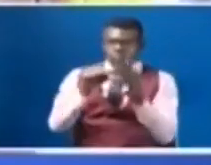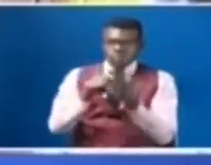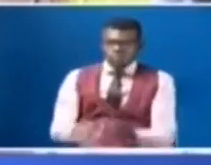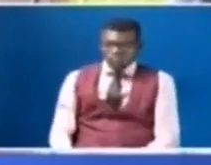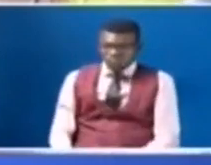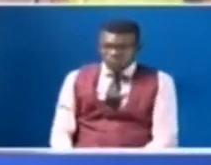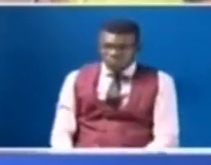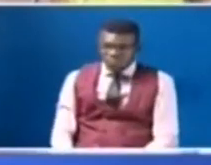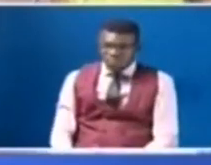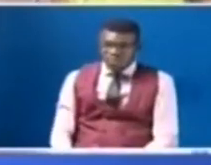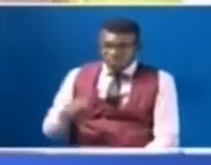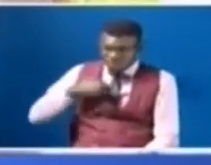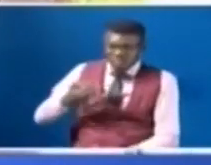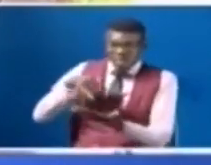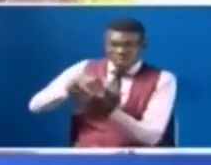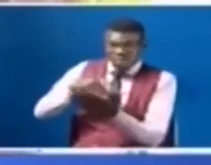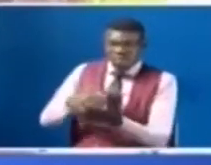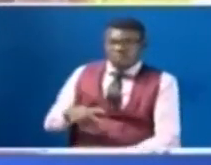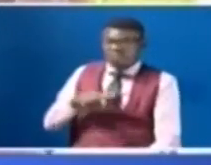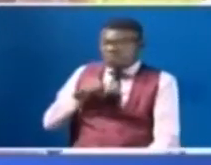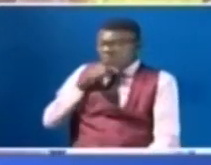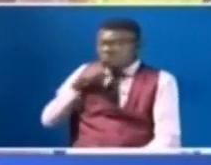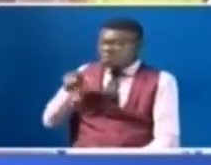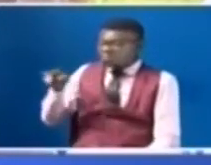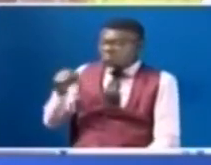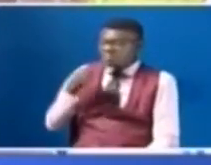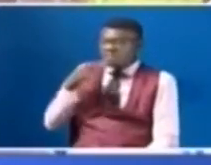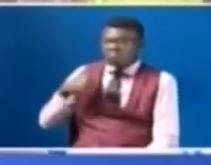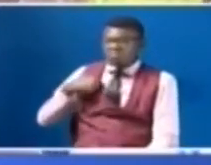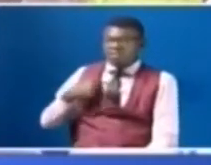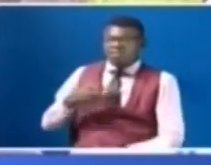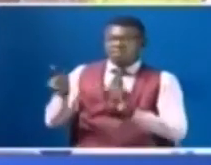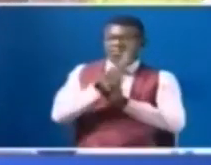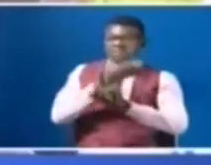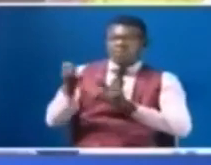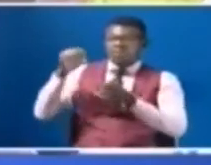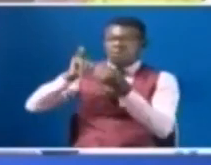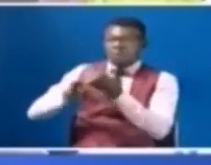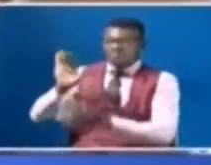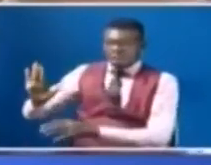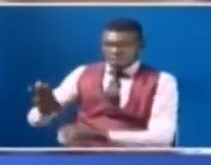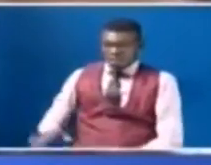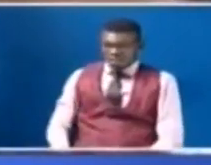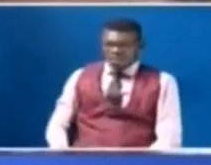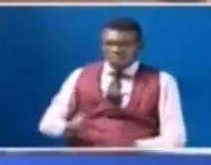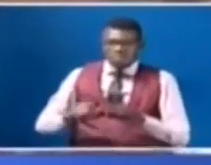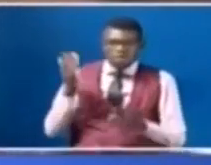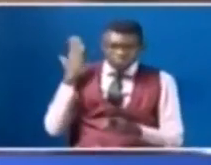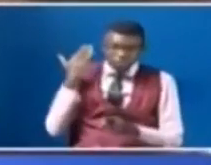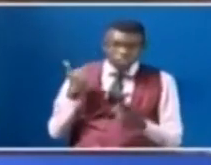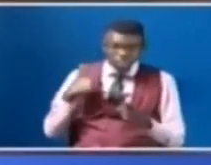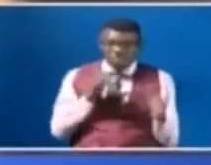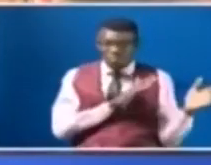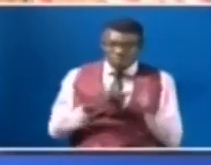wao ambaye mzee Juma alikuwa amesema nimerudia bibi yake. Mimi ndio nilikuwa na organize kikosi tuimbe yeye, tuhamishe yeye.